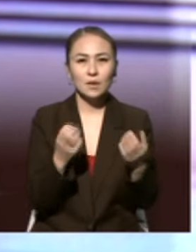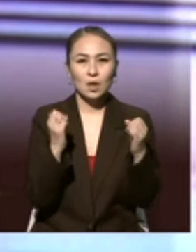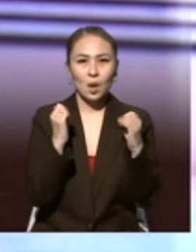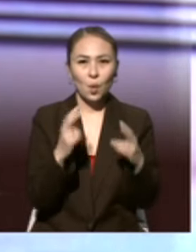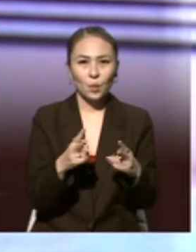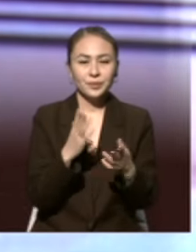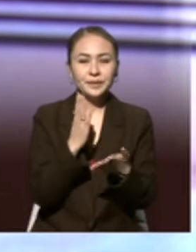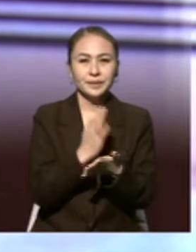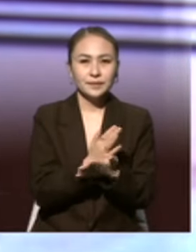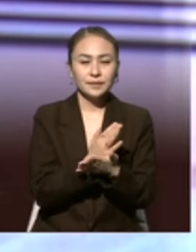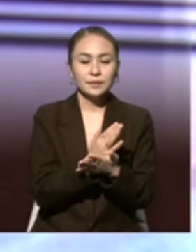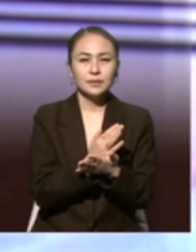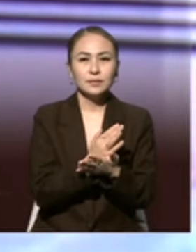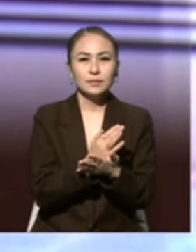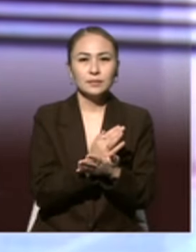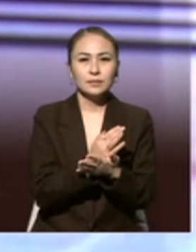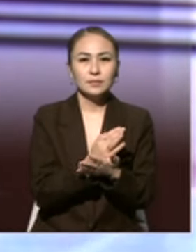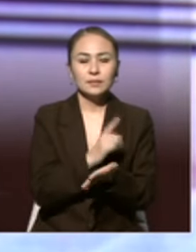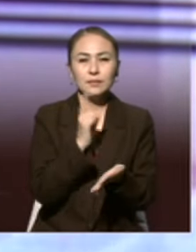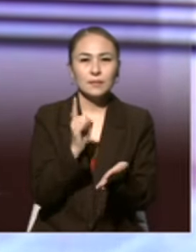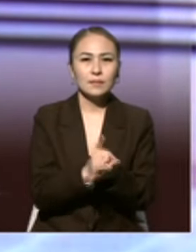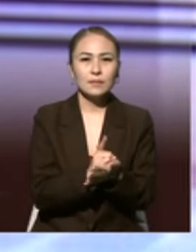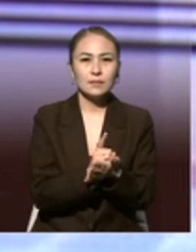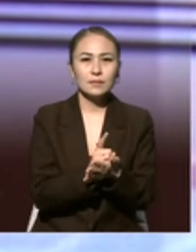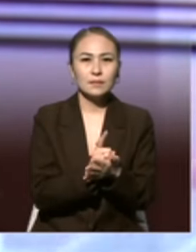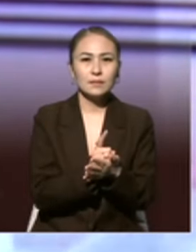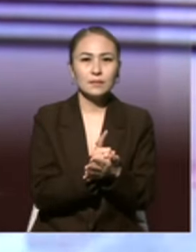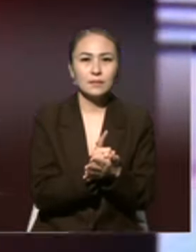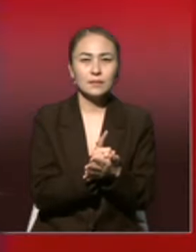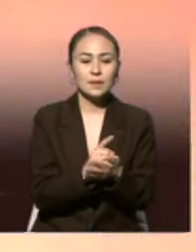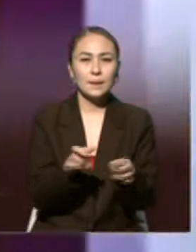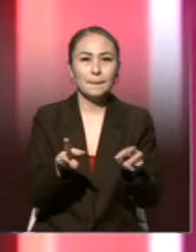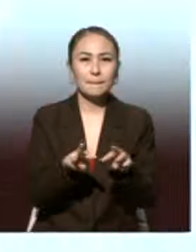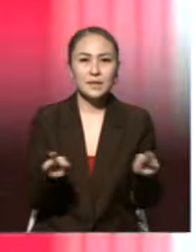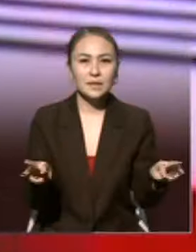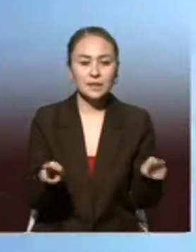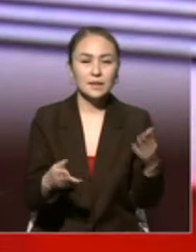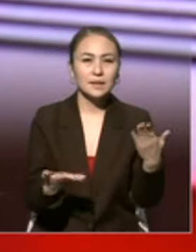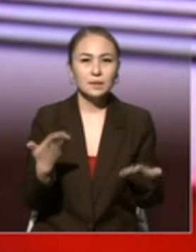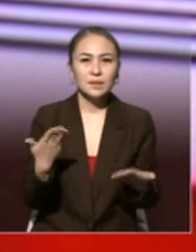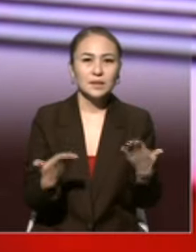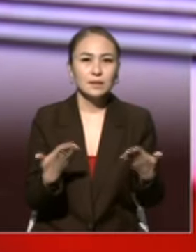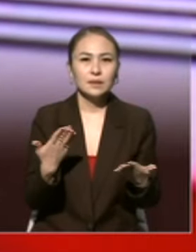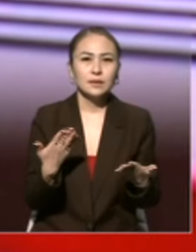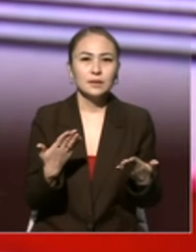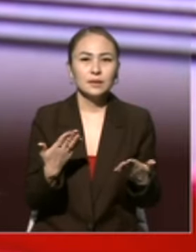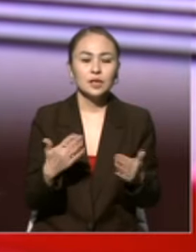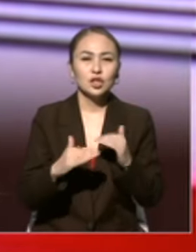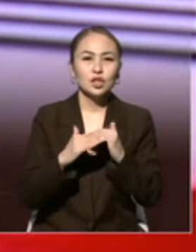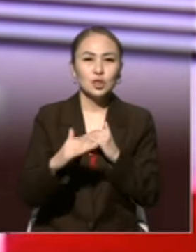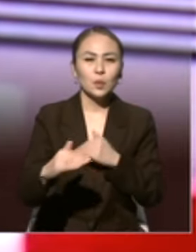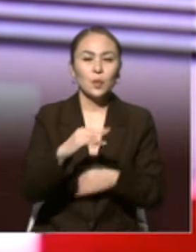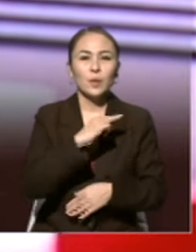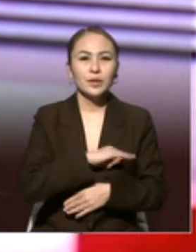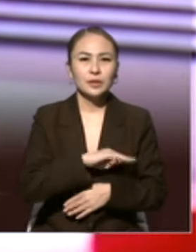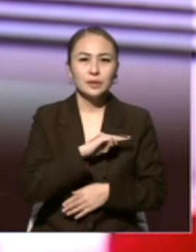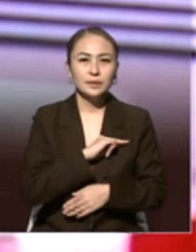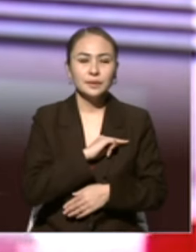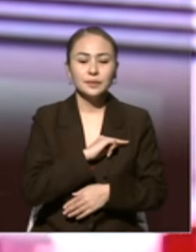қауіпті құбылыстар болжанатын болса, міндетті түрде министрліктерге және де жергілікті атқару